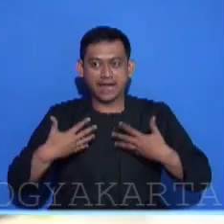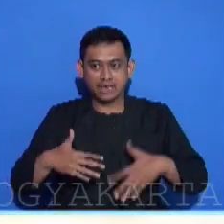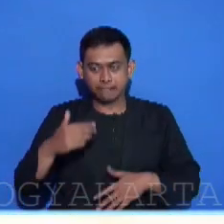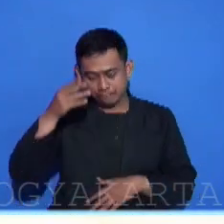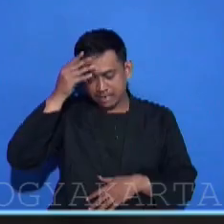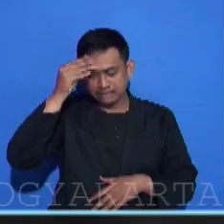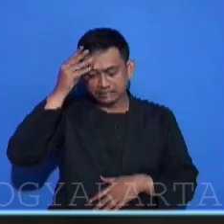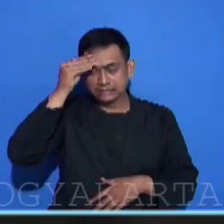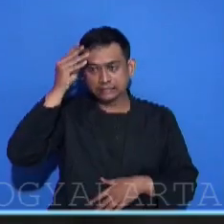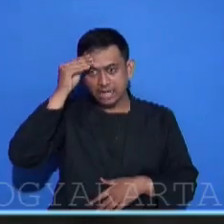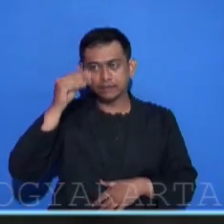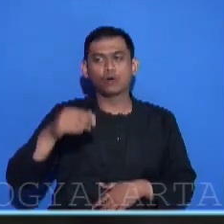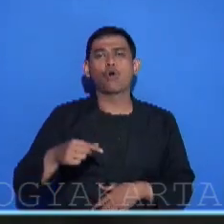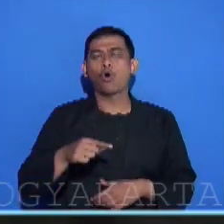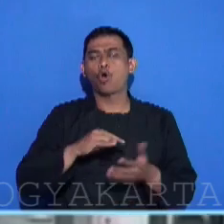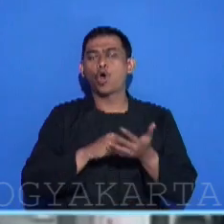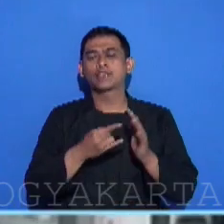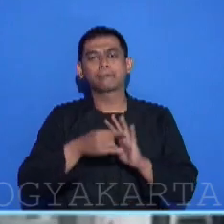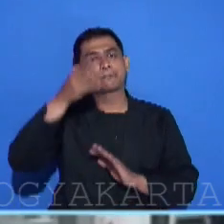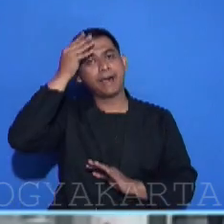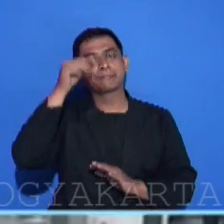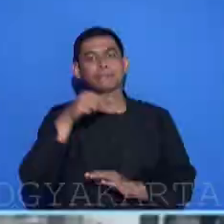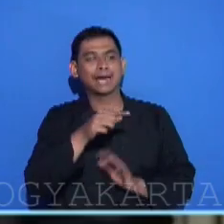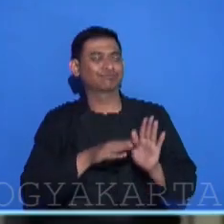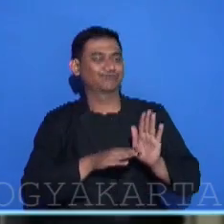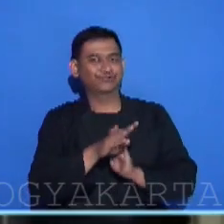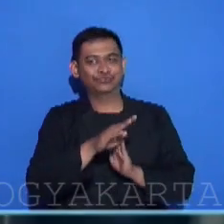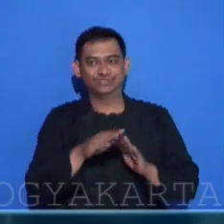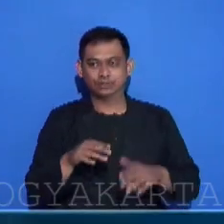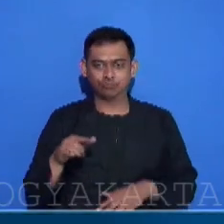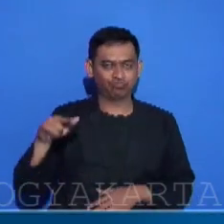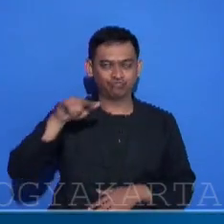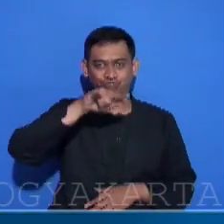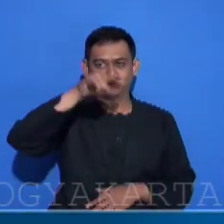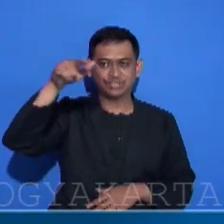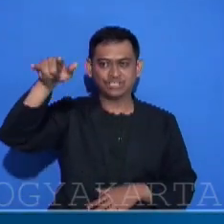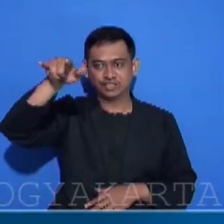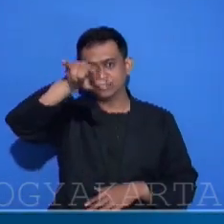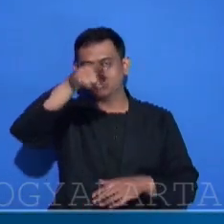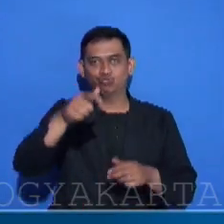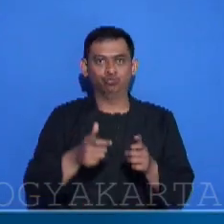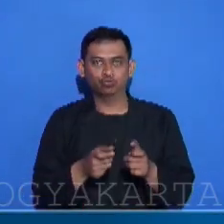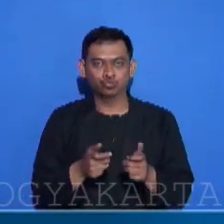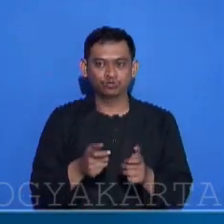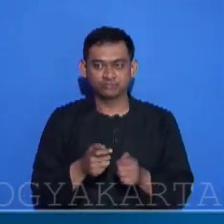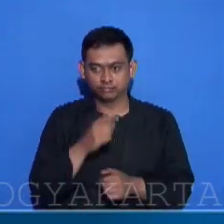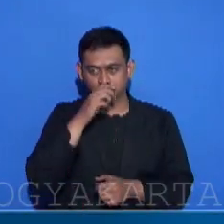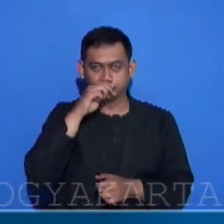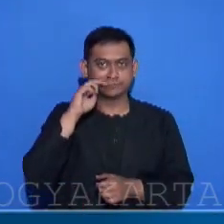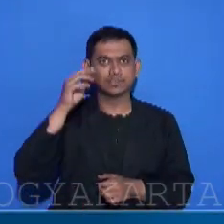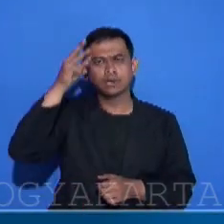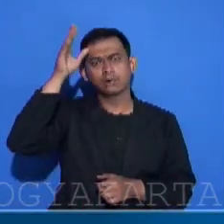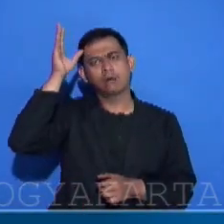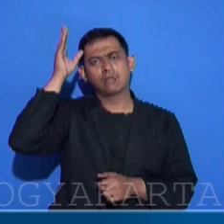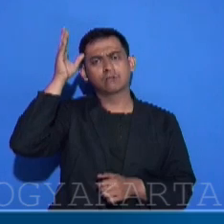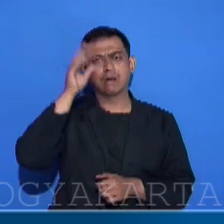didik dapat memahami kecanggihan teknologi terkini terutama Drone melihat teknologi yang sebenarnya saya juga gak tahu ternyata ada begitu bahwa